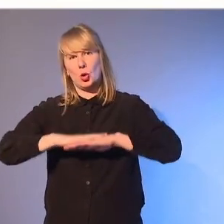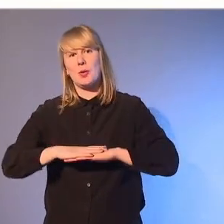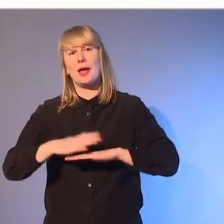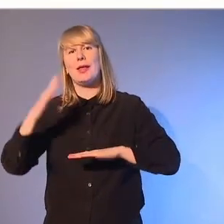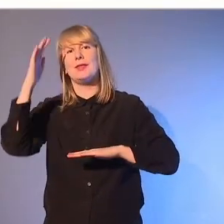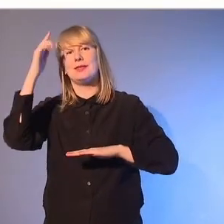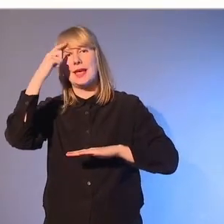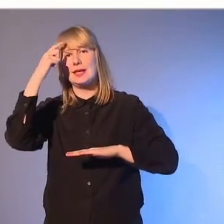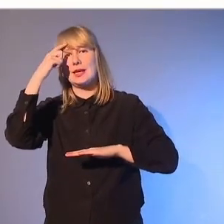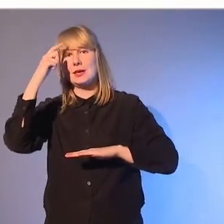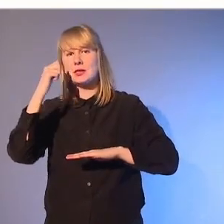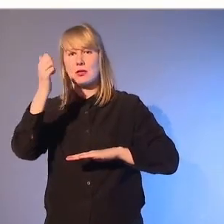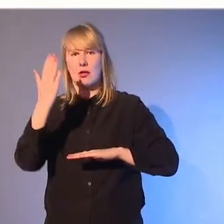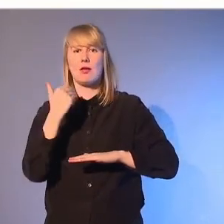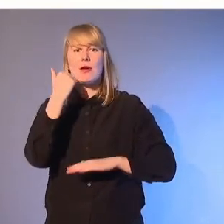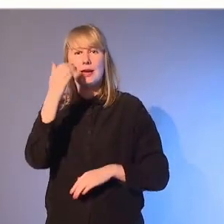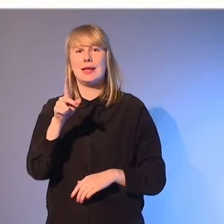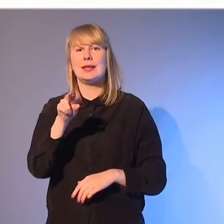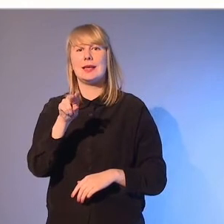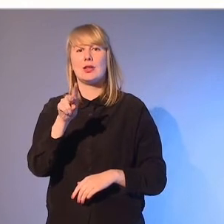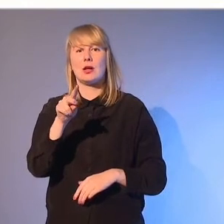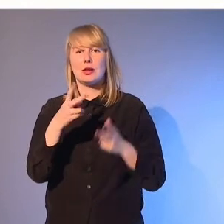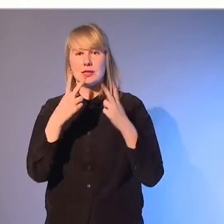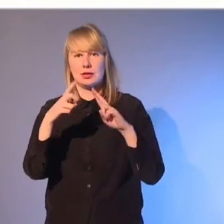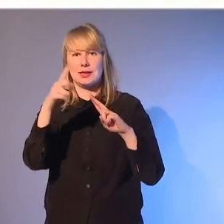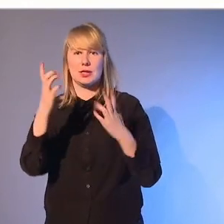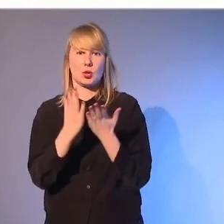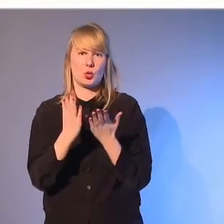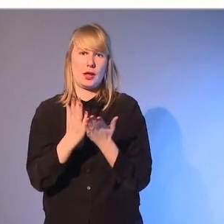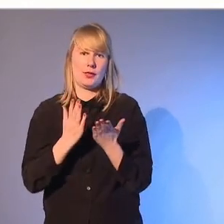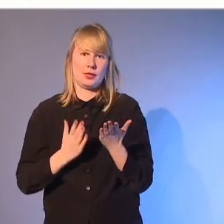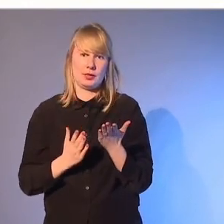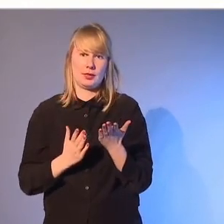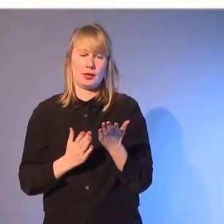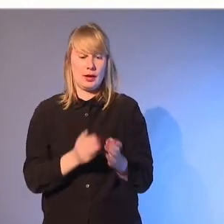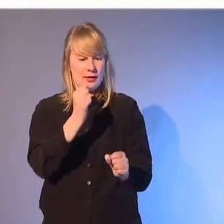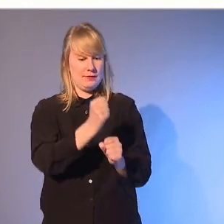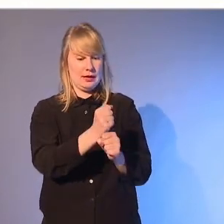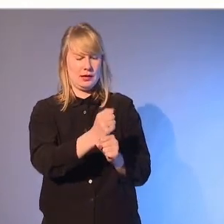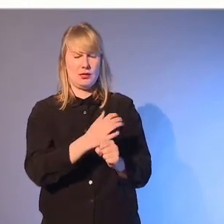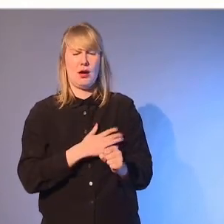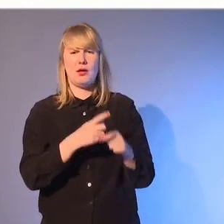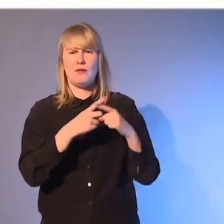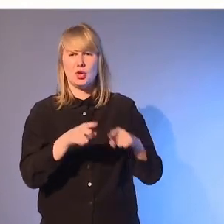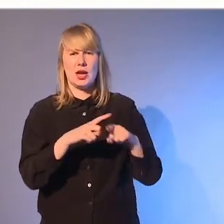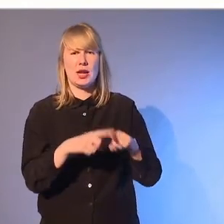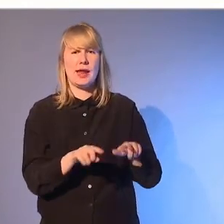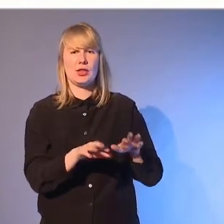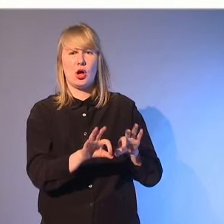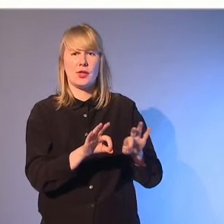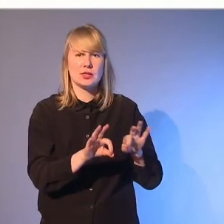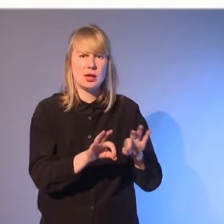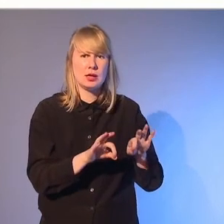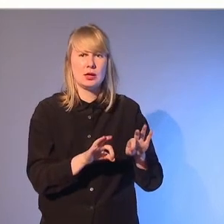læringsplattformtenkningen skal liksom være det digitale motsvaret på skolen til en virkelighet som består av ulike typer dataspill, ulike